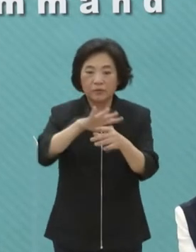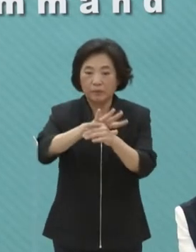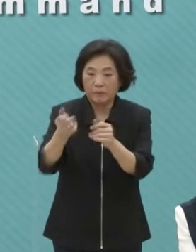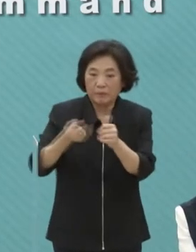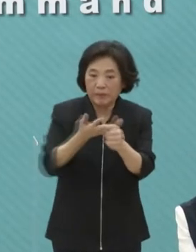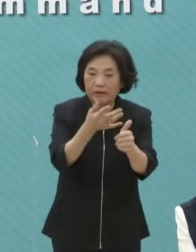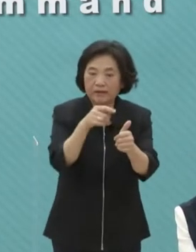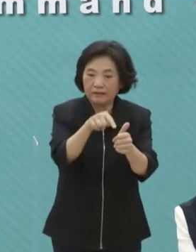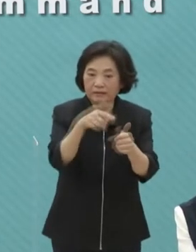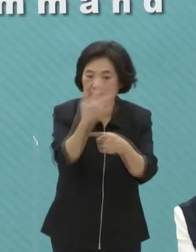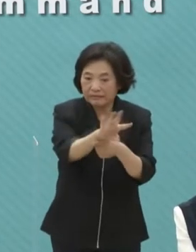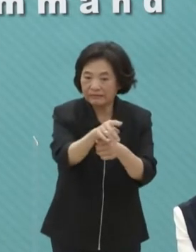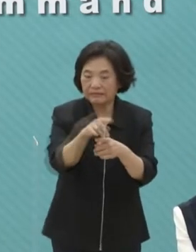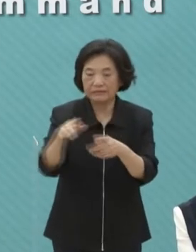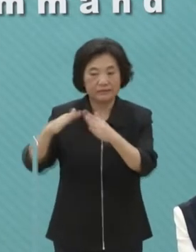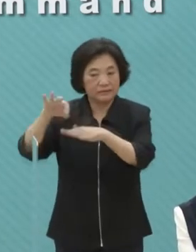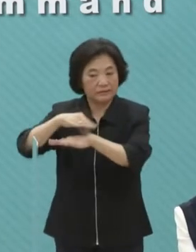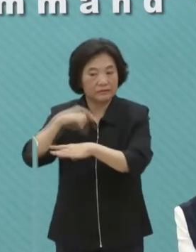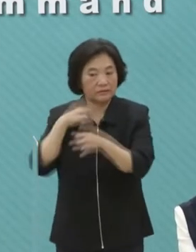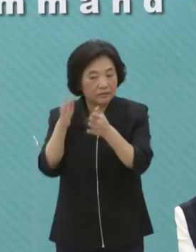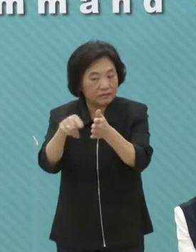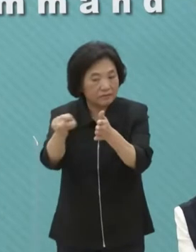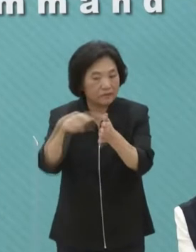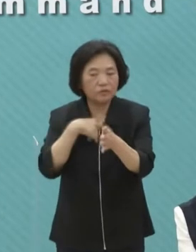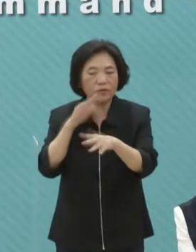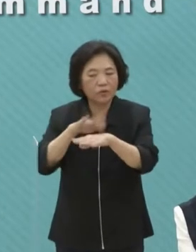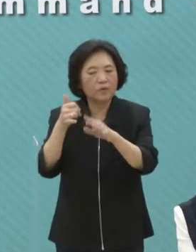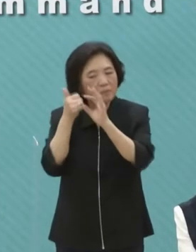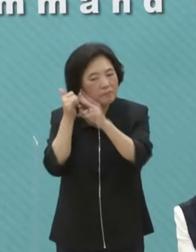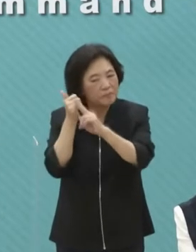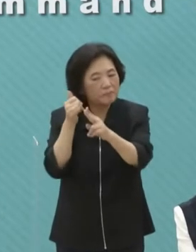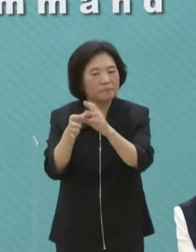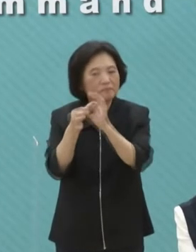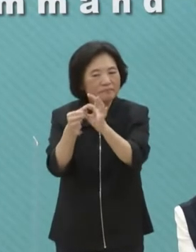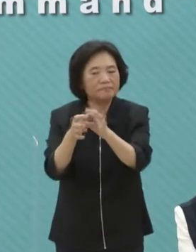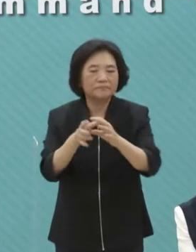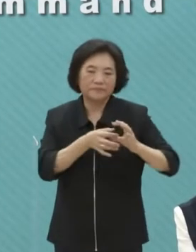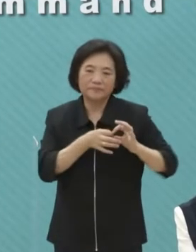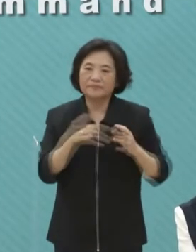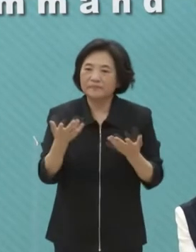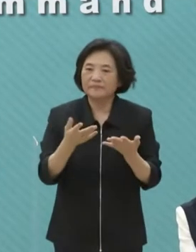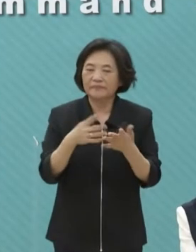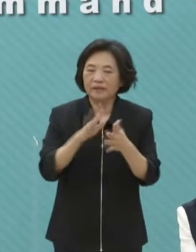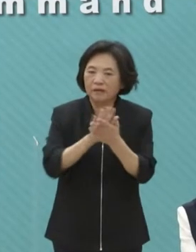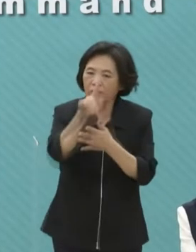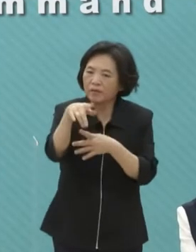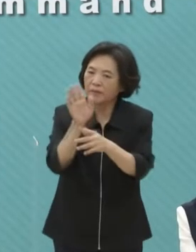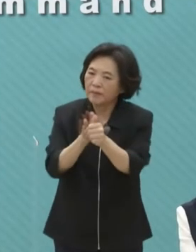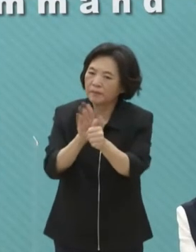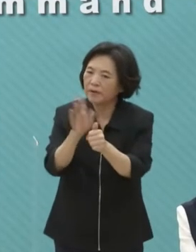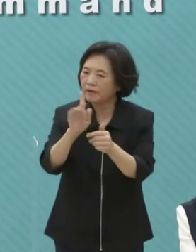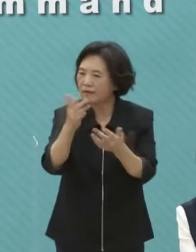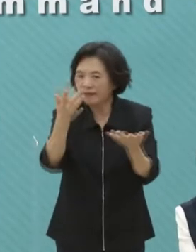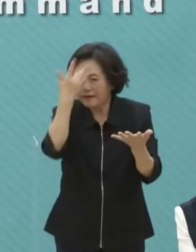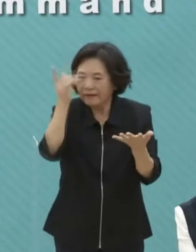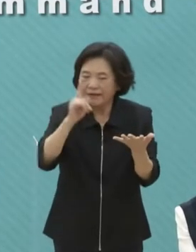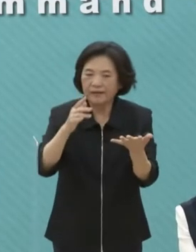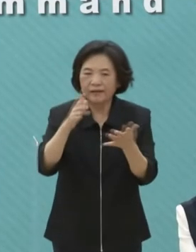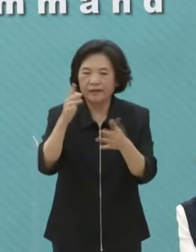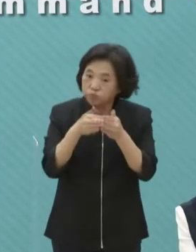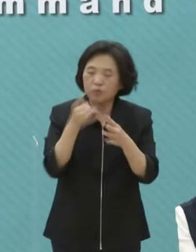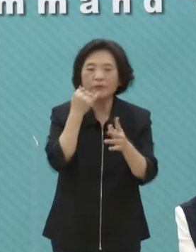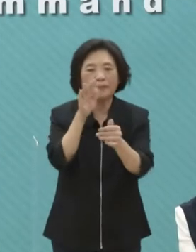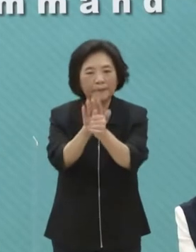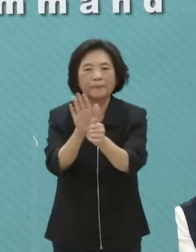属，我们现在也提供主动电话关怀，那来协助后续他的有任何问题都可以再跟我们联